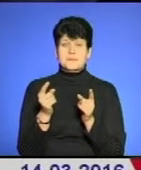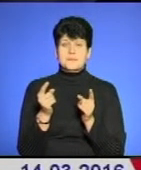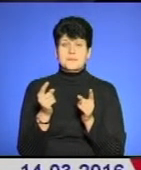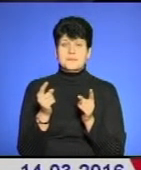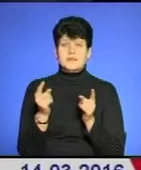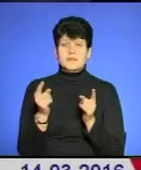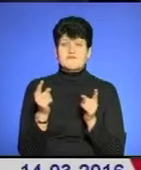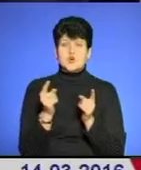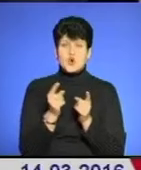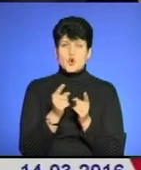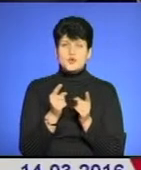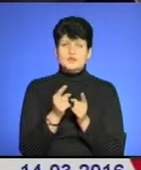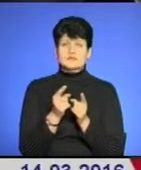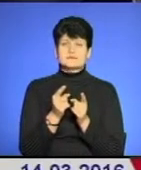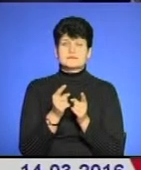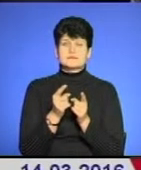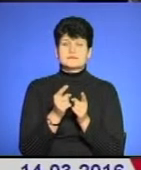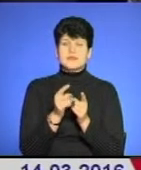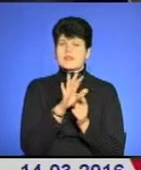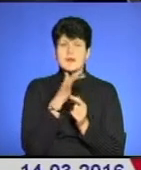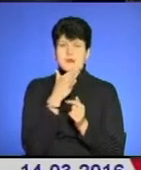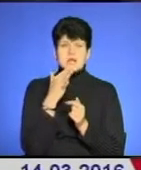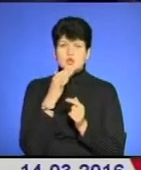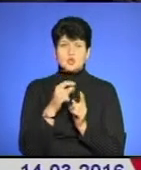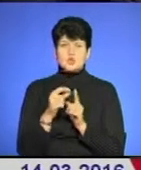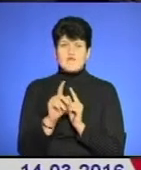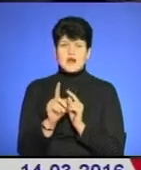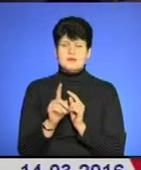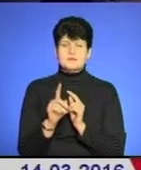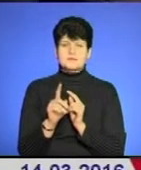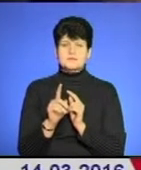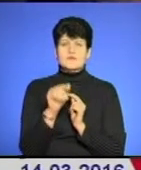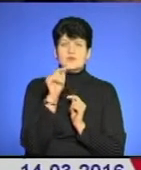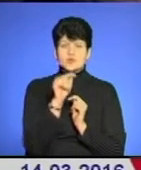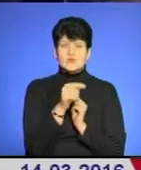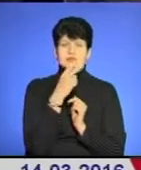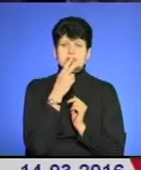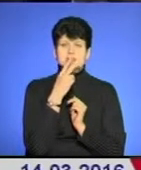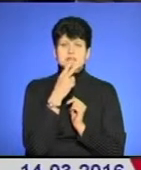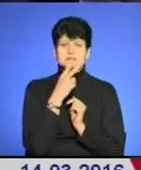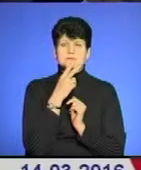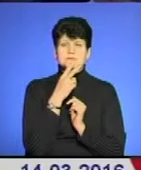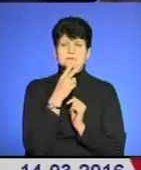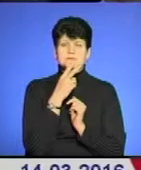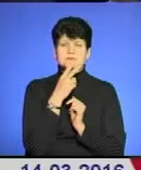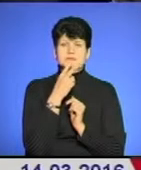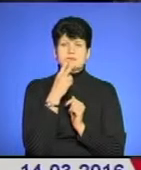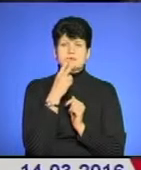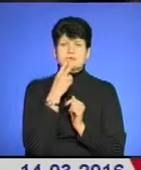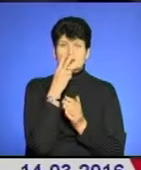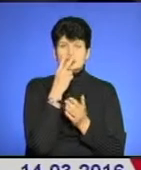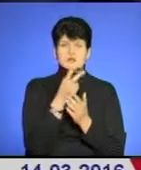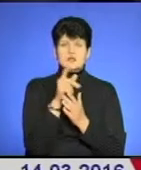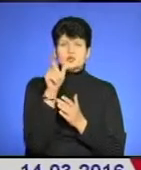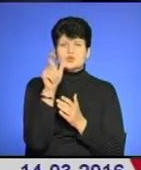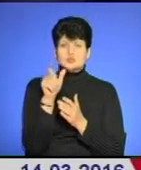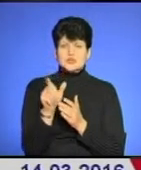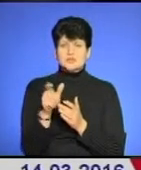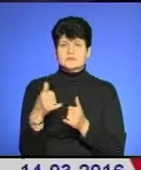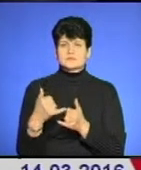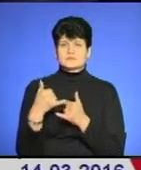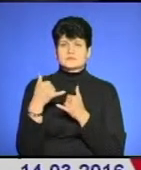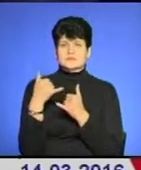в коротких, небагатьох словах, але щоб воно відображало ту людину, який присвятив